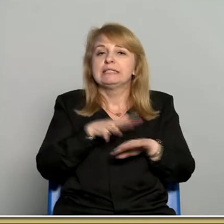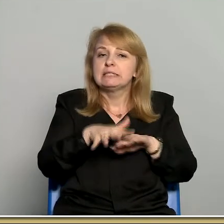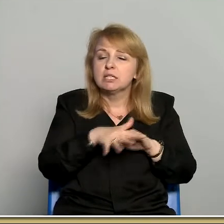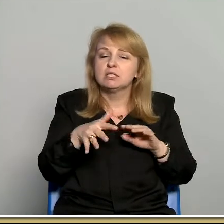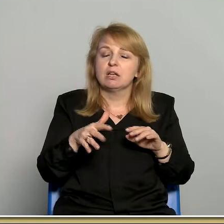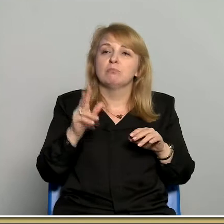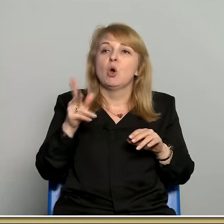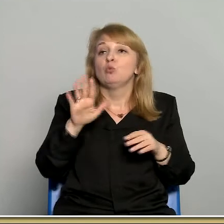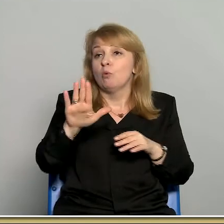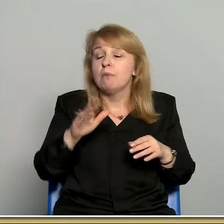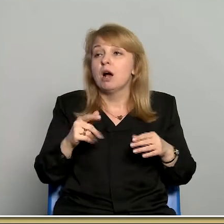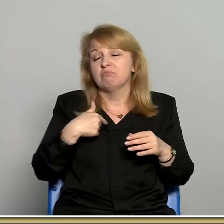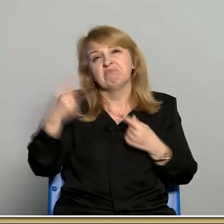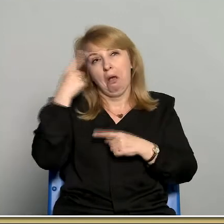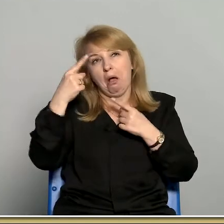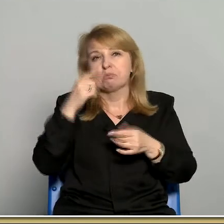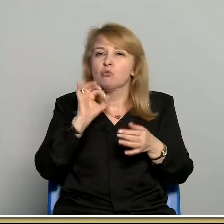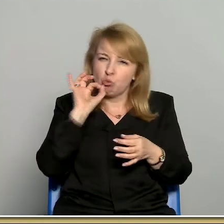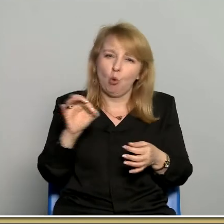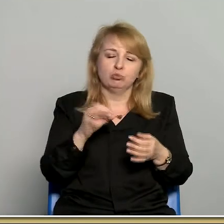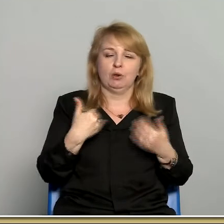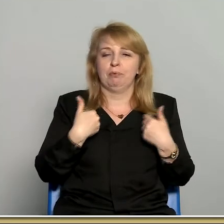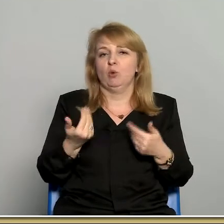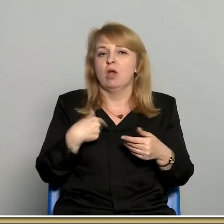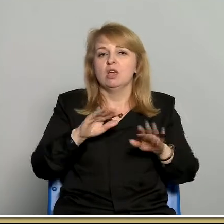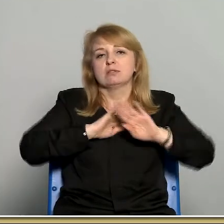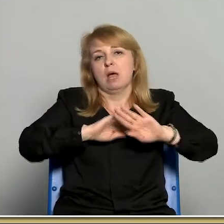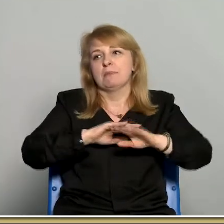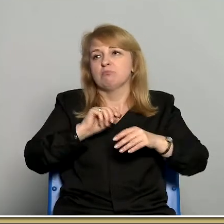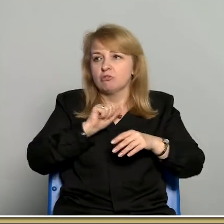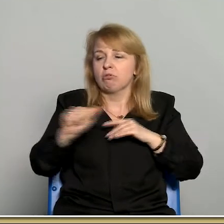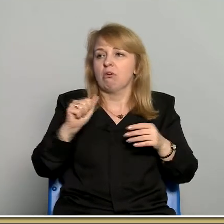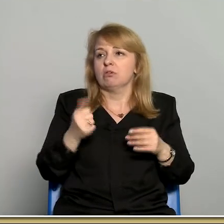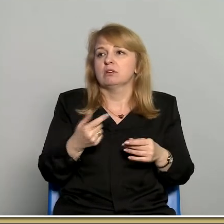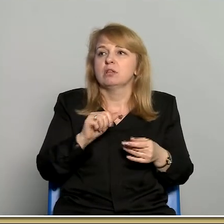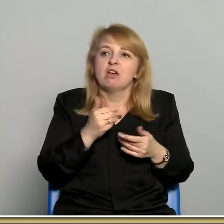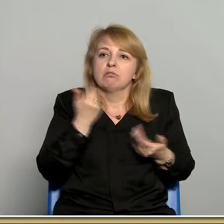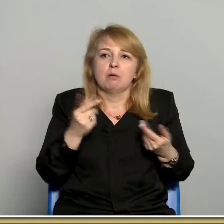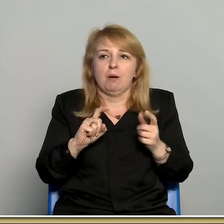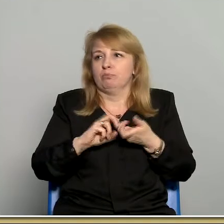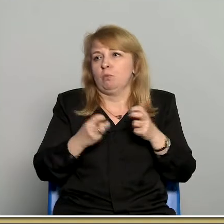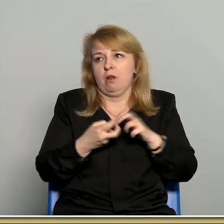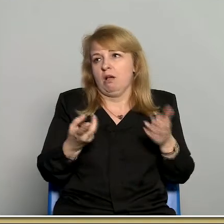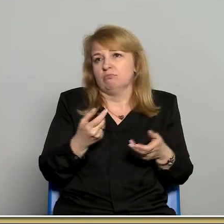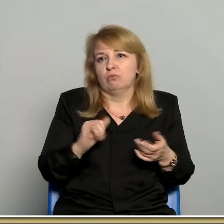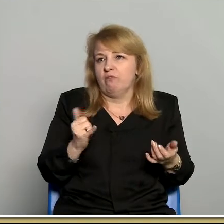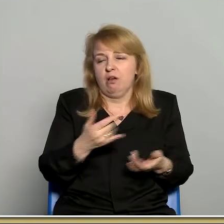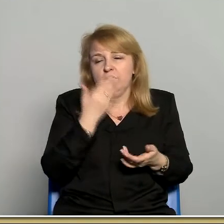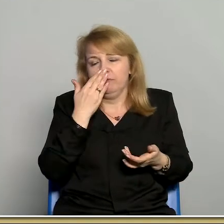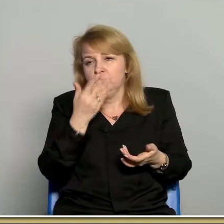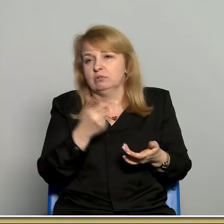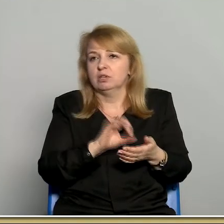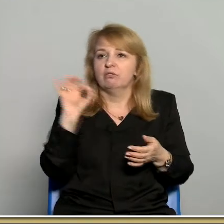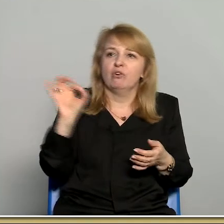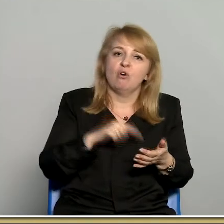który mamy wydaje nam się, że dobrze się sprawdził i zabezpieczył nas przed ewentualnymi nieprawidłowościami w zakresie chociażby